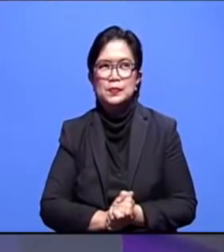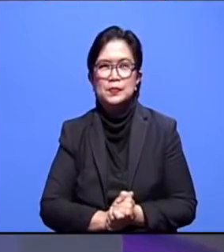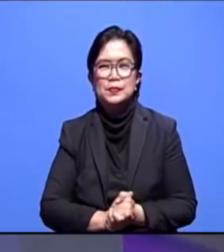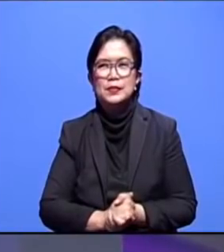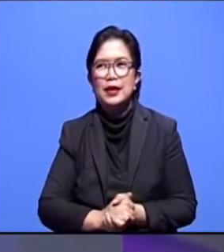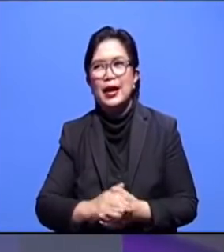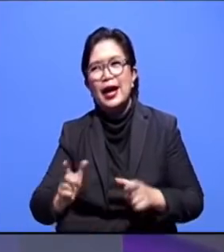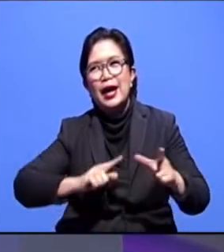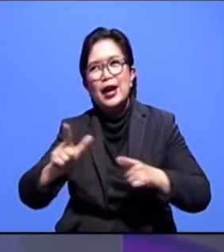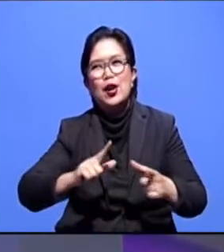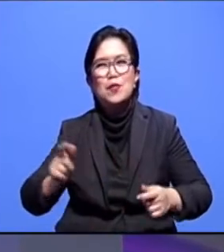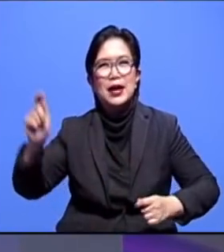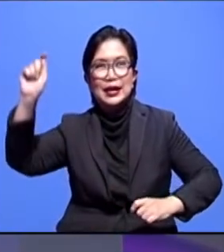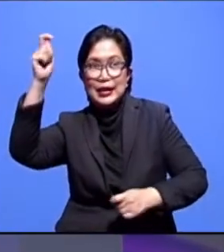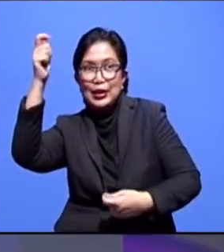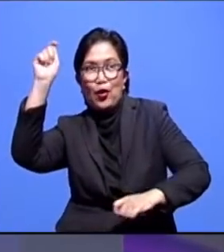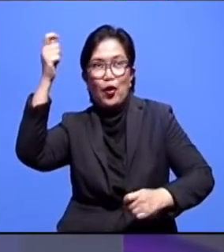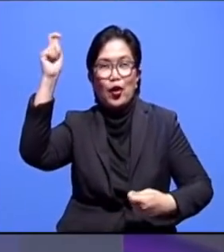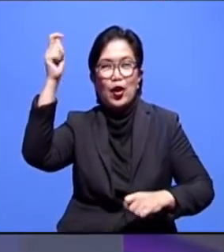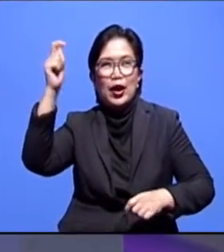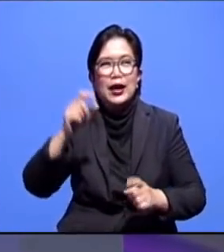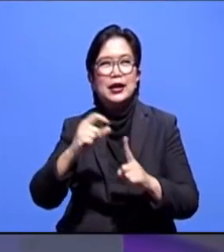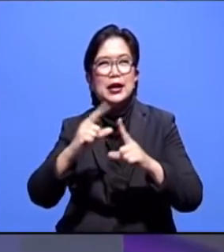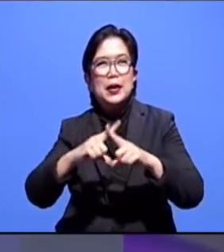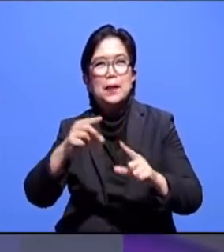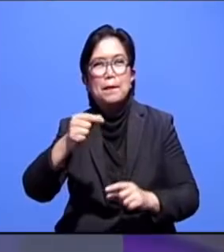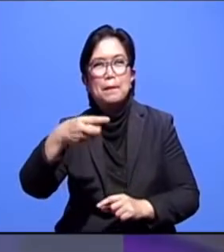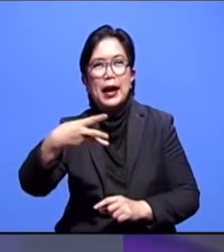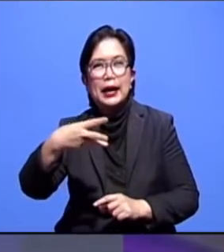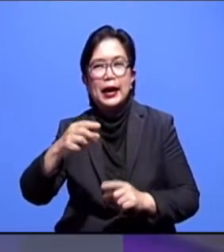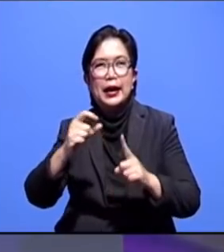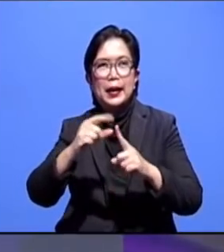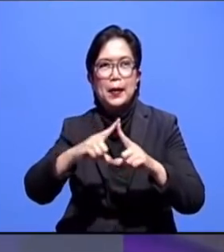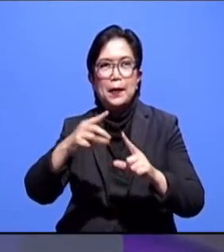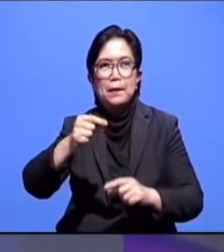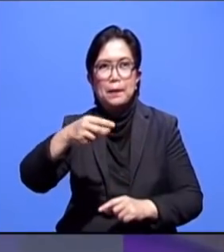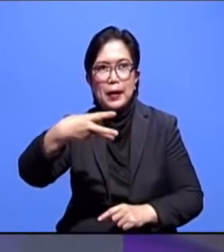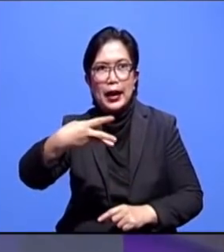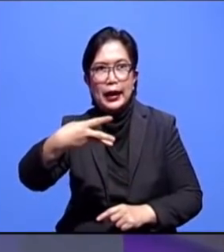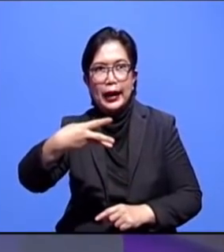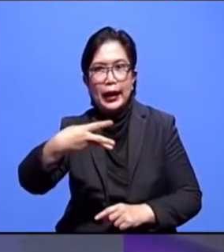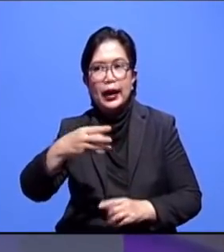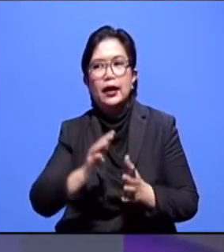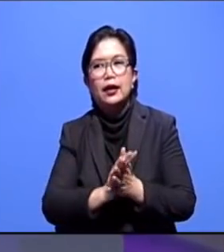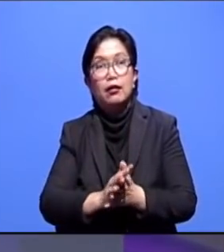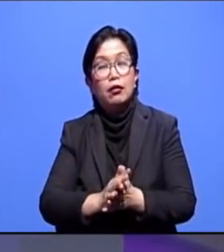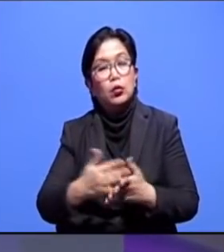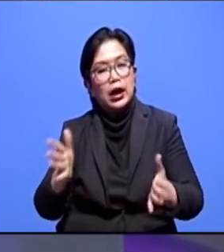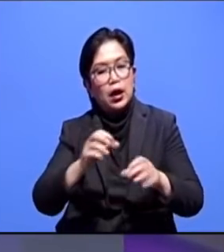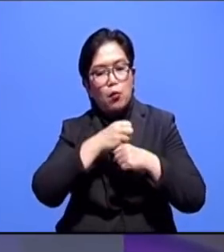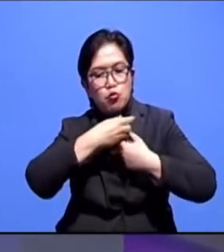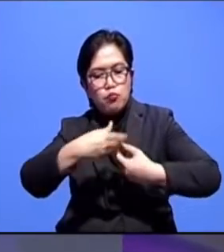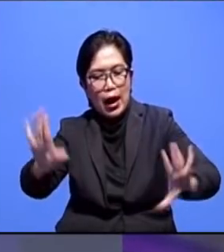Acara lomba TikTok di Parepare, Sulawesi Selatan dibubarkan paksa Camat Ujung Kota Parepare. Selain tidak memiliki izin, acara juga diikuti